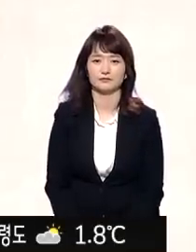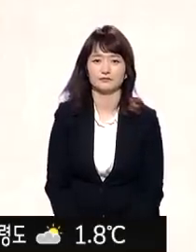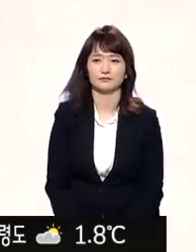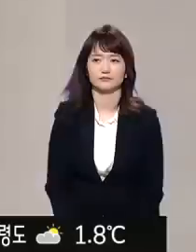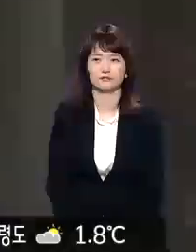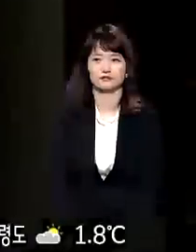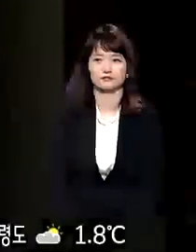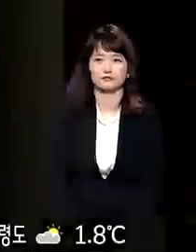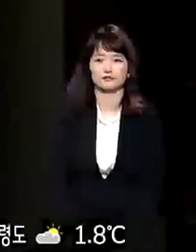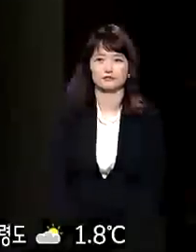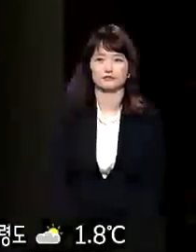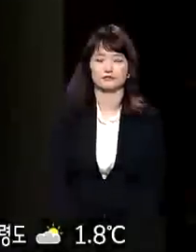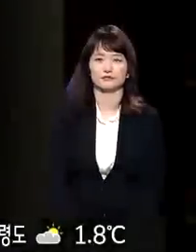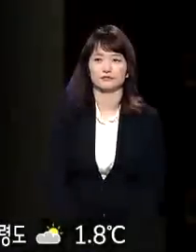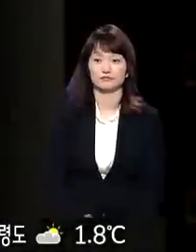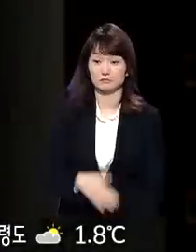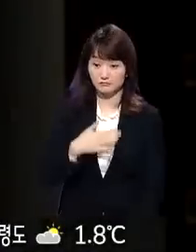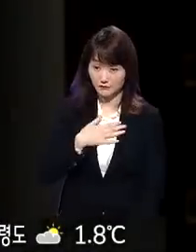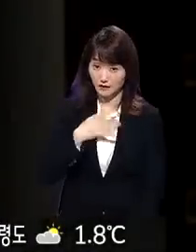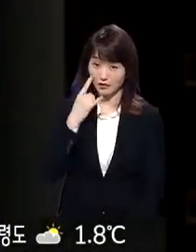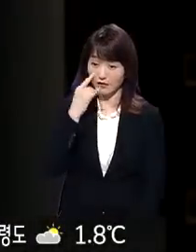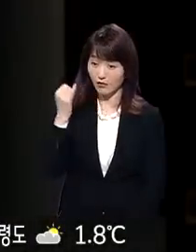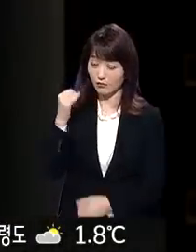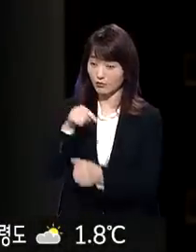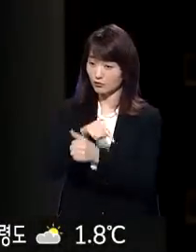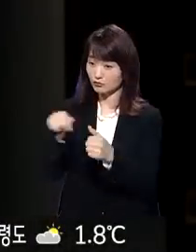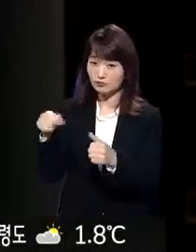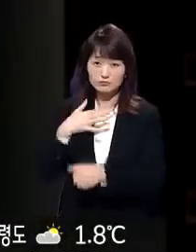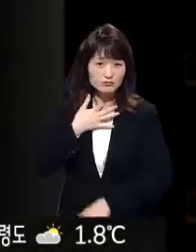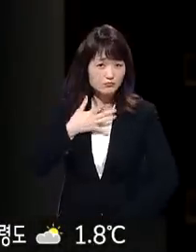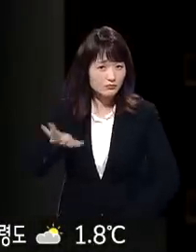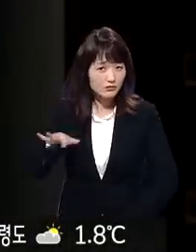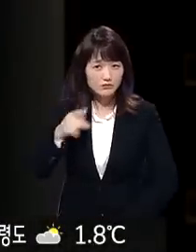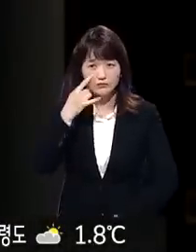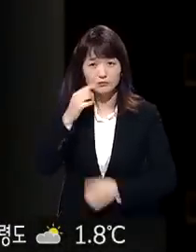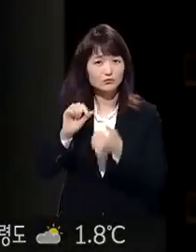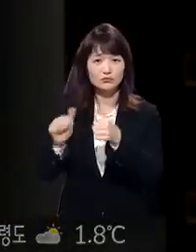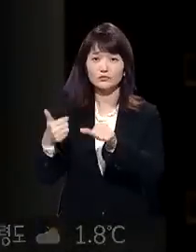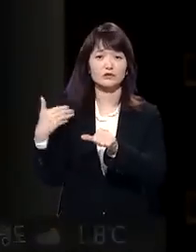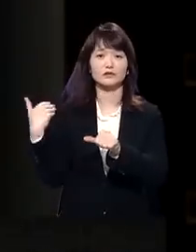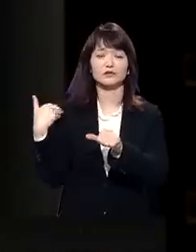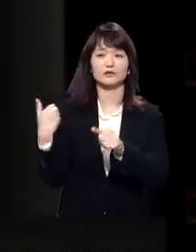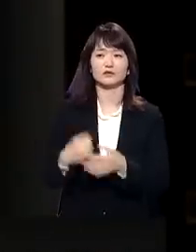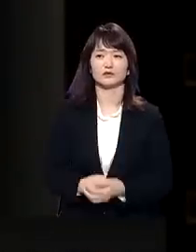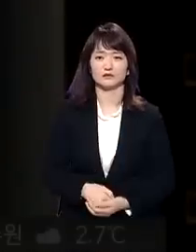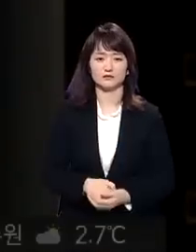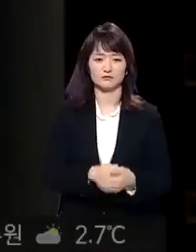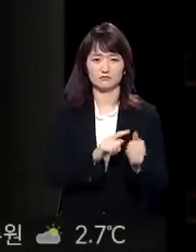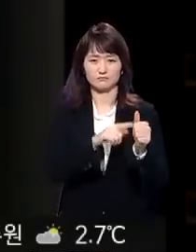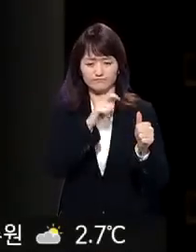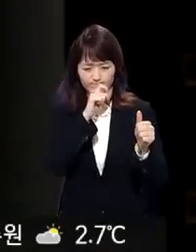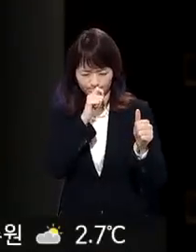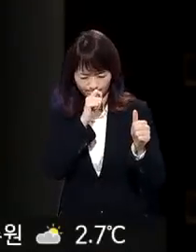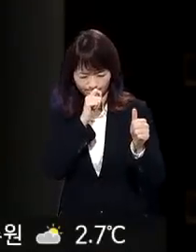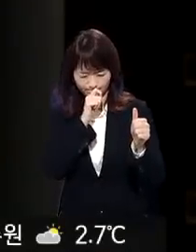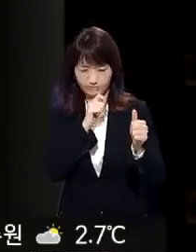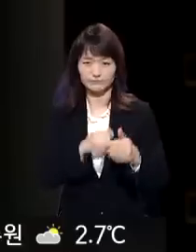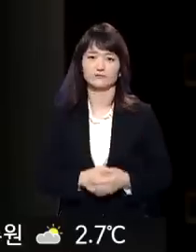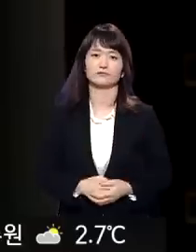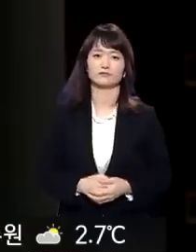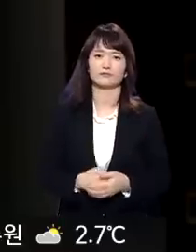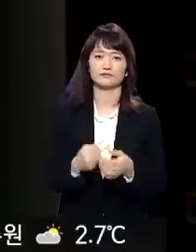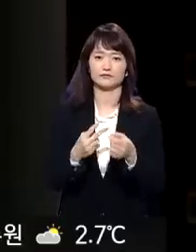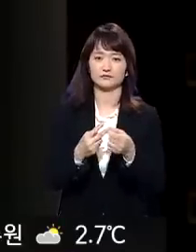내가 하지 않았다. 엄마 돌아가신 줄도 몰랐다. 그리고 계속 묵비권 행사. 자, 두 번째